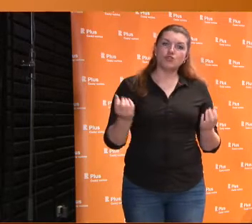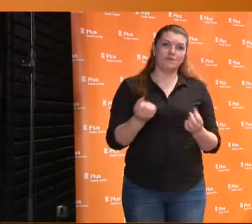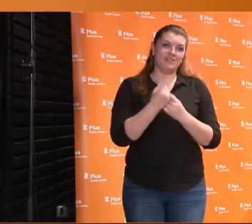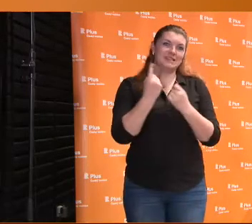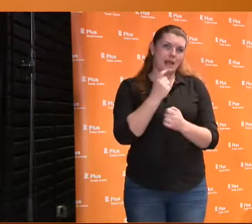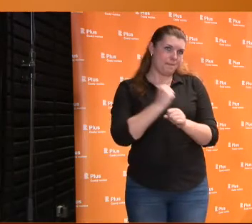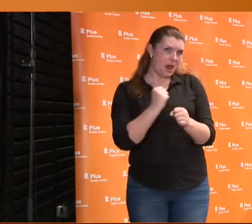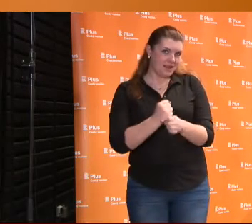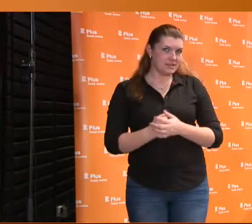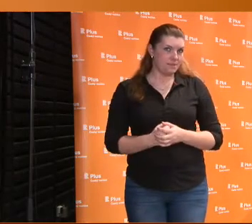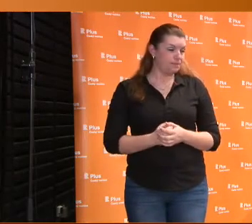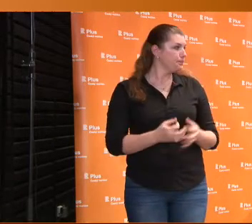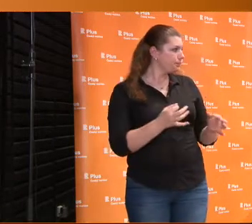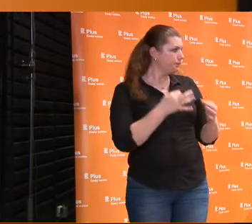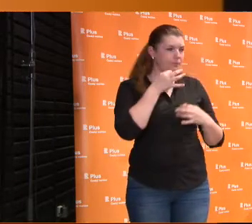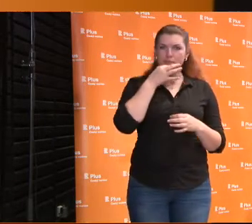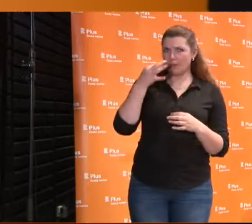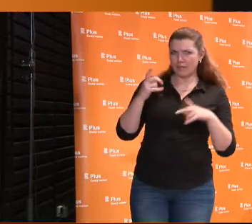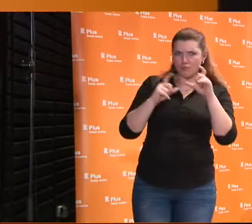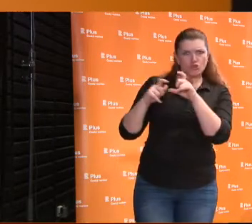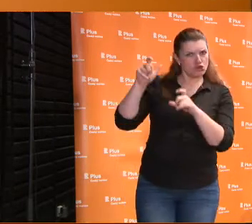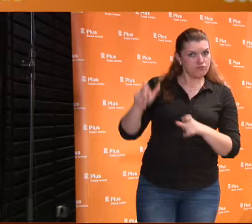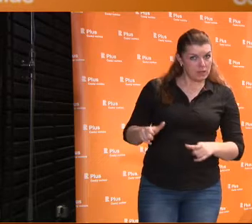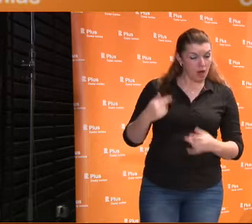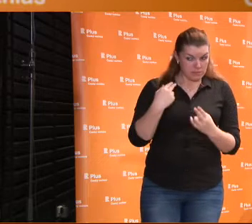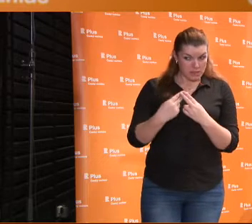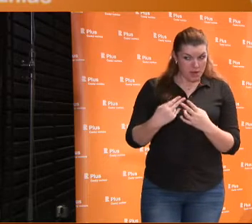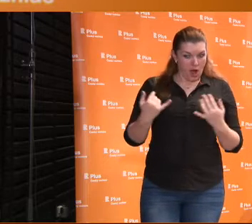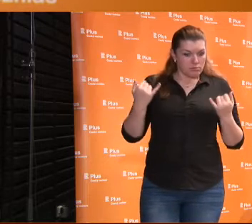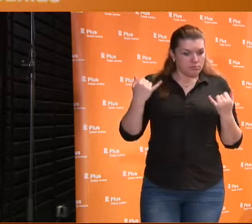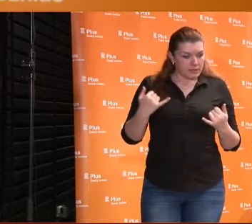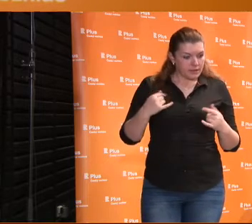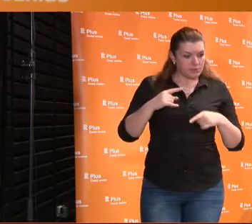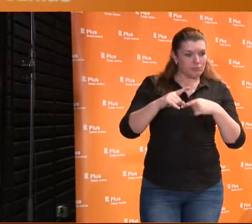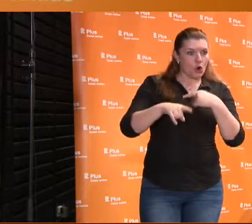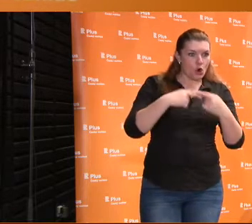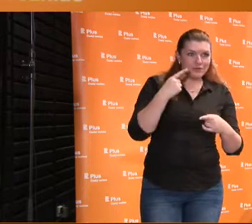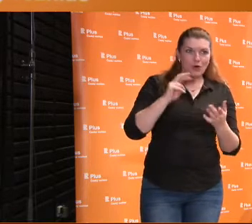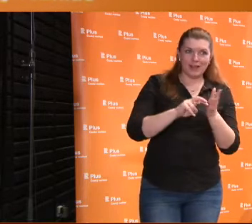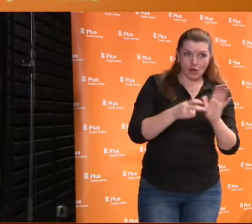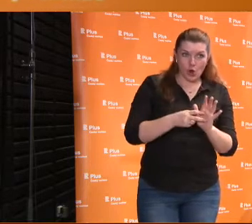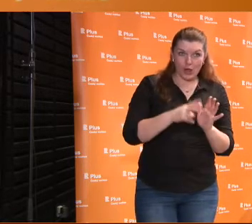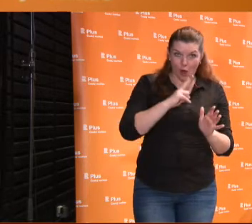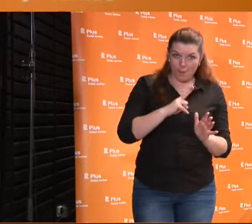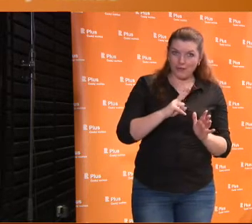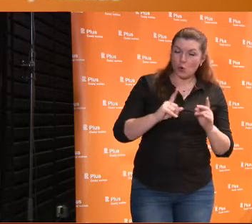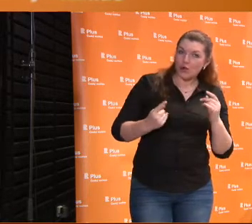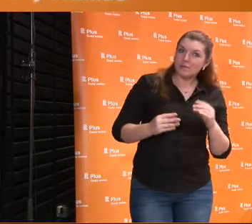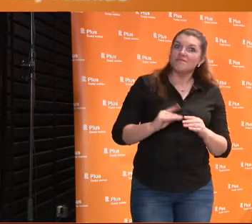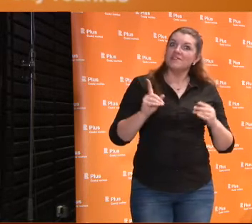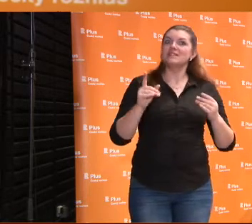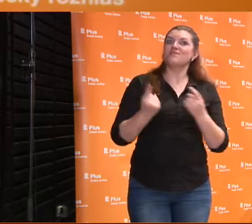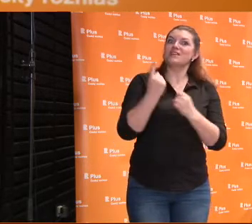Špidlo, znamená to automaticky, že robotizace a rozvoj nových technologií zvyšuje produktivitu práce? Můžeme to opravdu takto chápat a